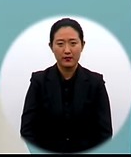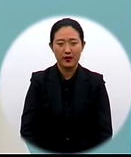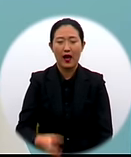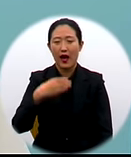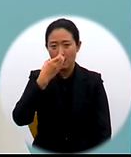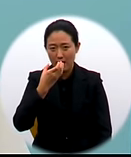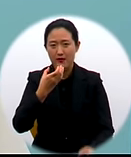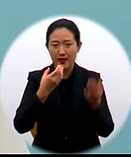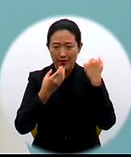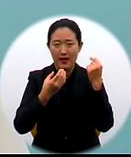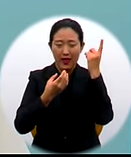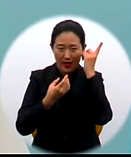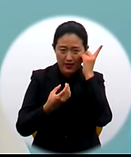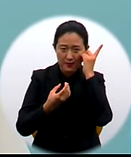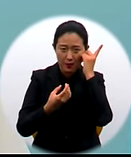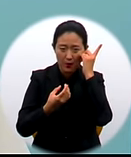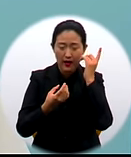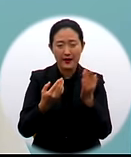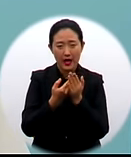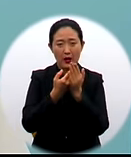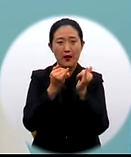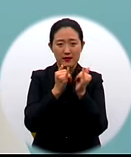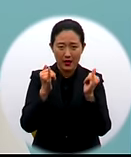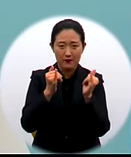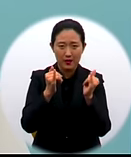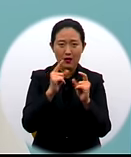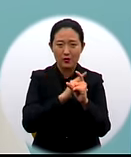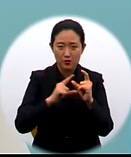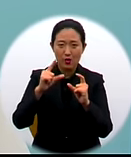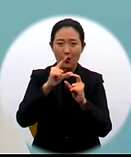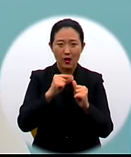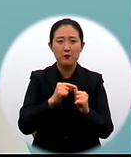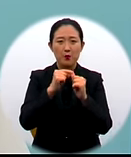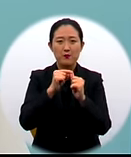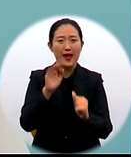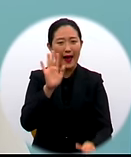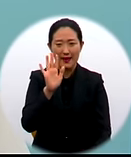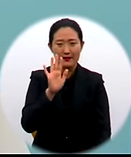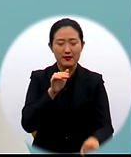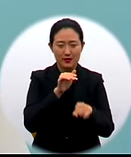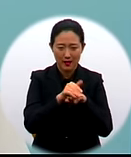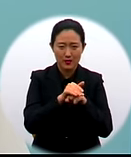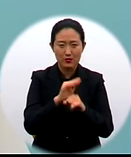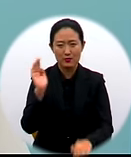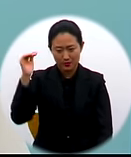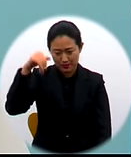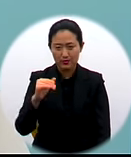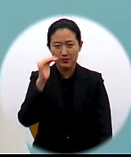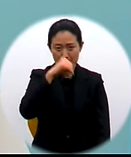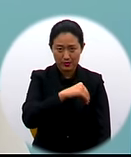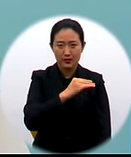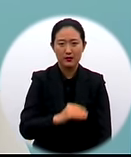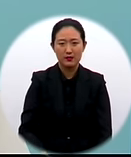이 네이티브의 개발자들이 지금은 조금 더 채용시장에서 주춤주춤하고 있는 경향이 있습니다. 이렇게 기술의 발달과 시장의